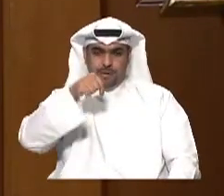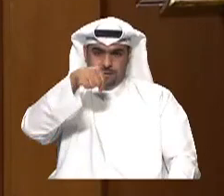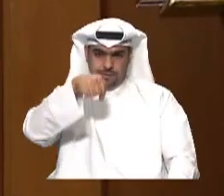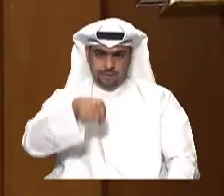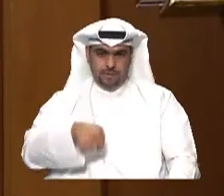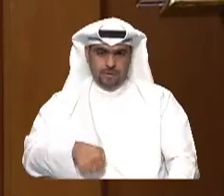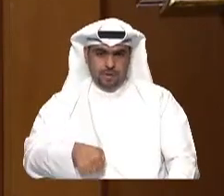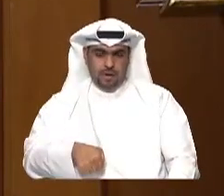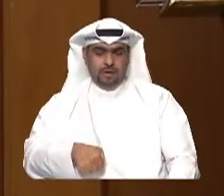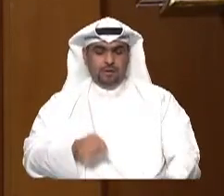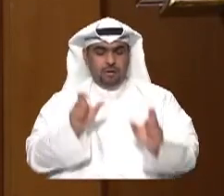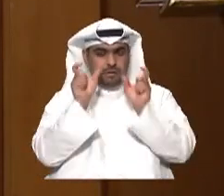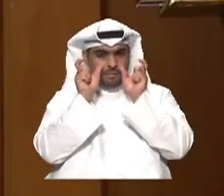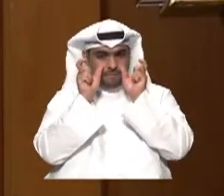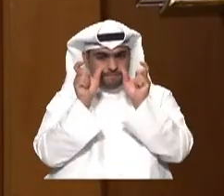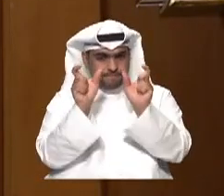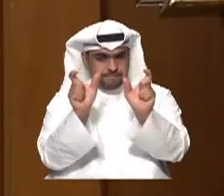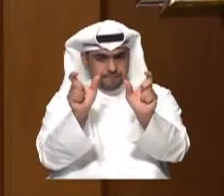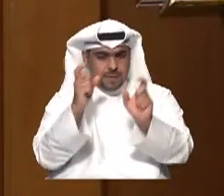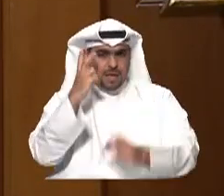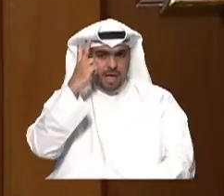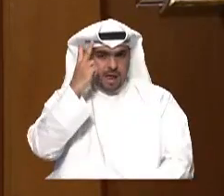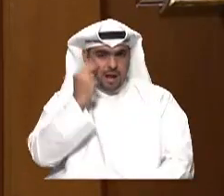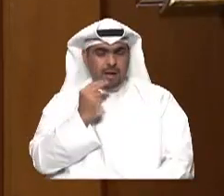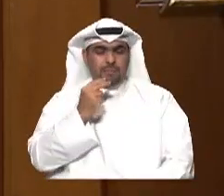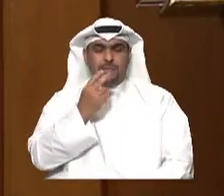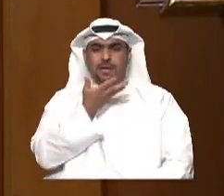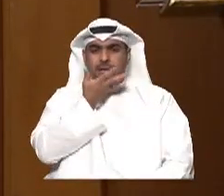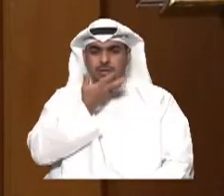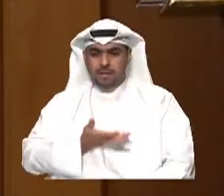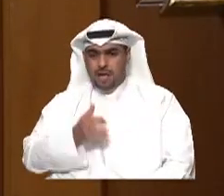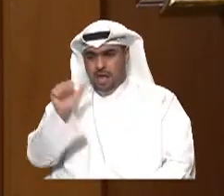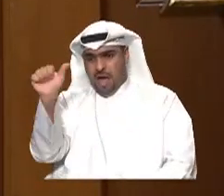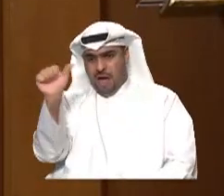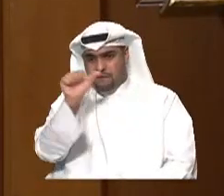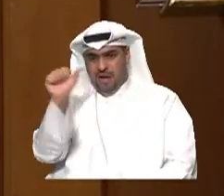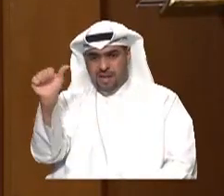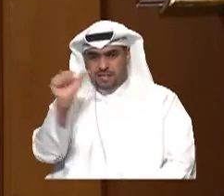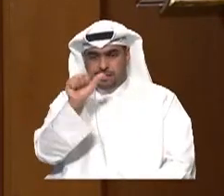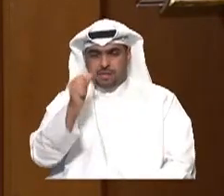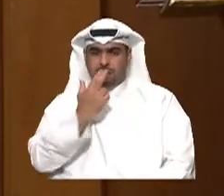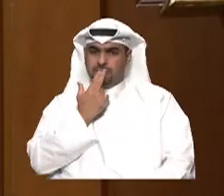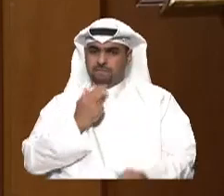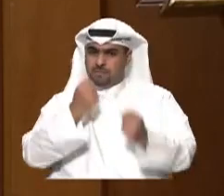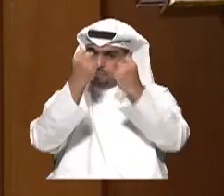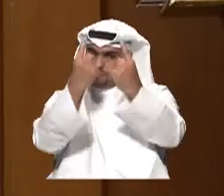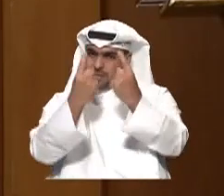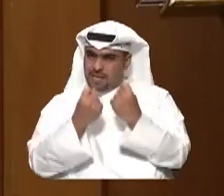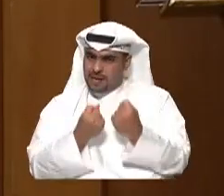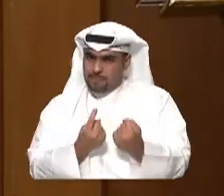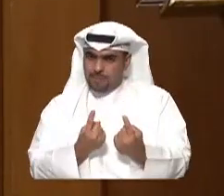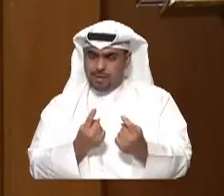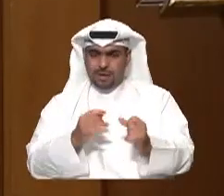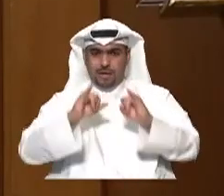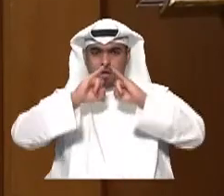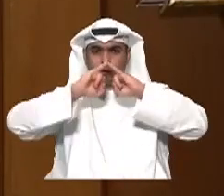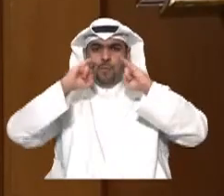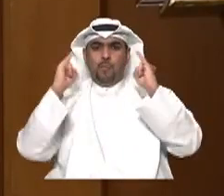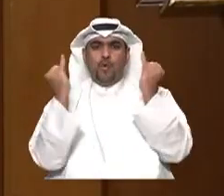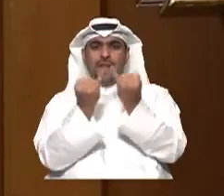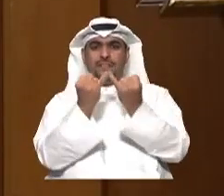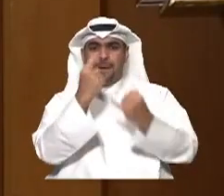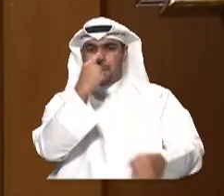واهتمام تطورات الأحداث في أفغانستان، وأن المنظمات الدولية قد سارع إلى عقد جلسات